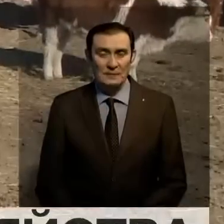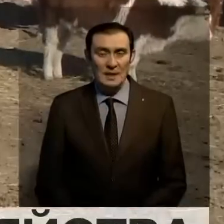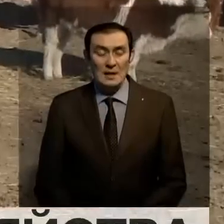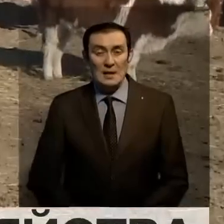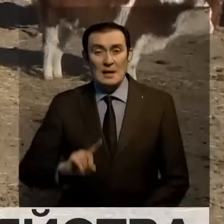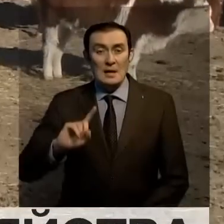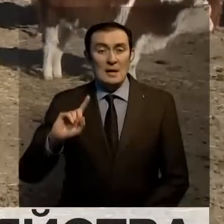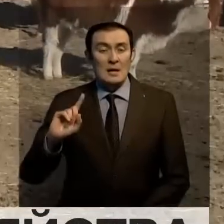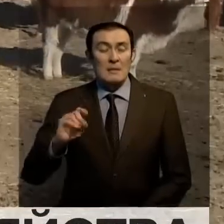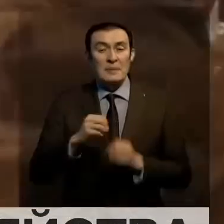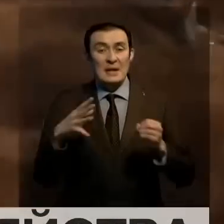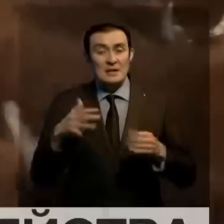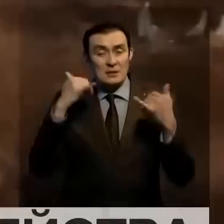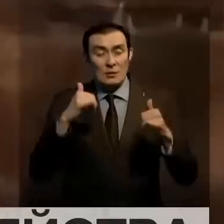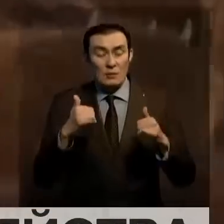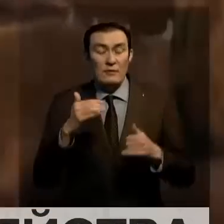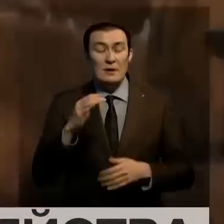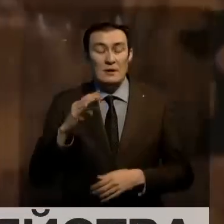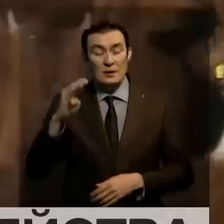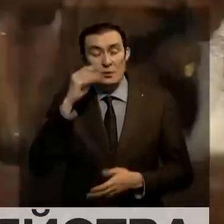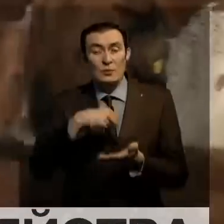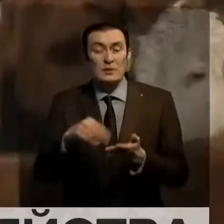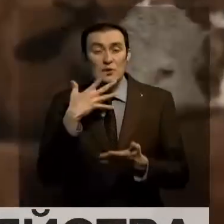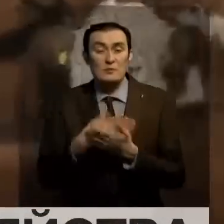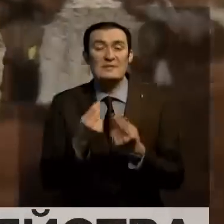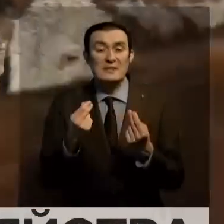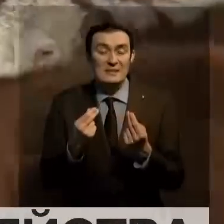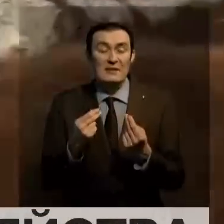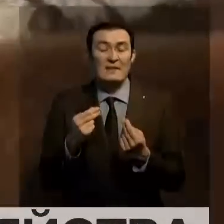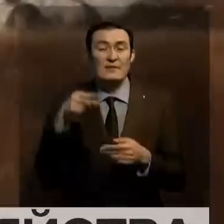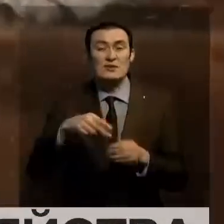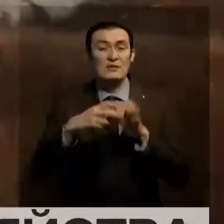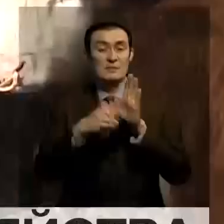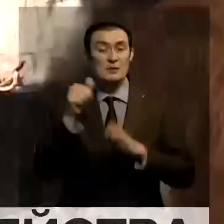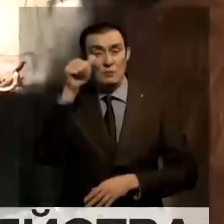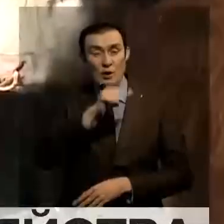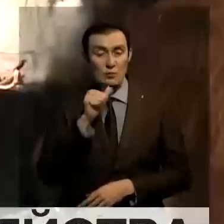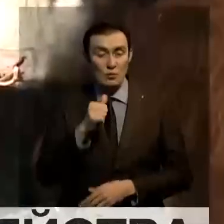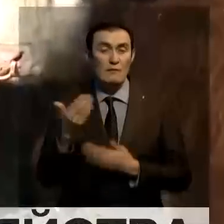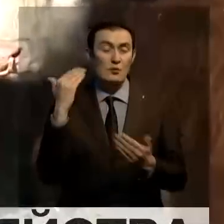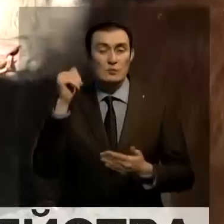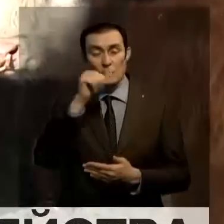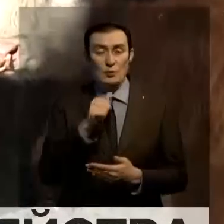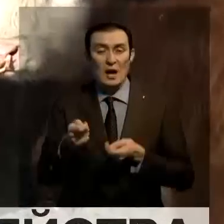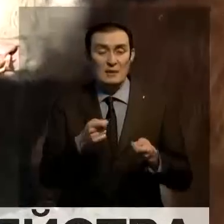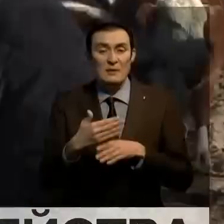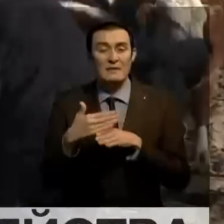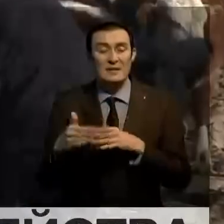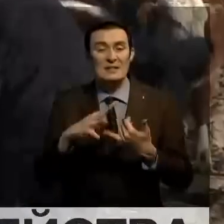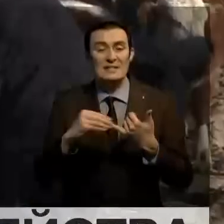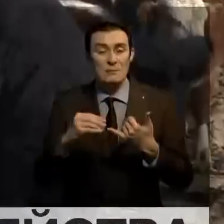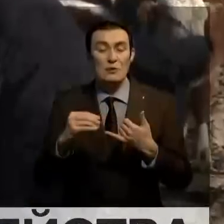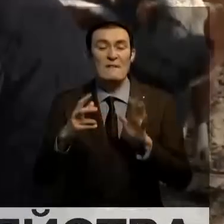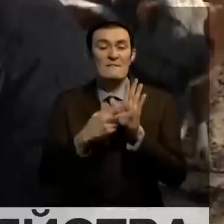Первые 15 коров житель Уилского района Советхан Байманов купил на собственные средства в 2018 году. В прошлом местный акимат выделил землю